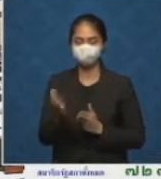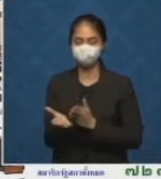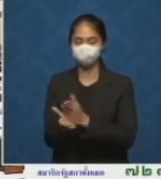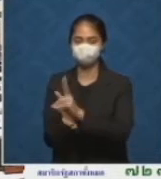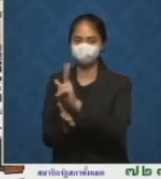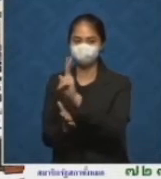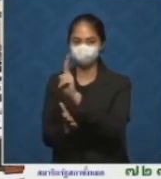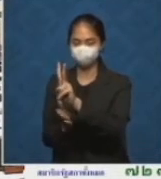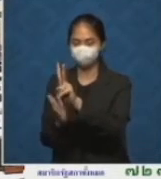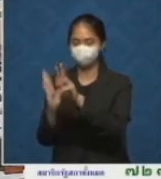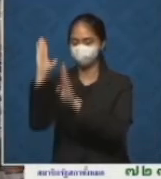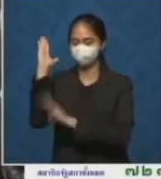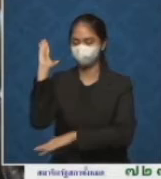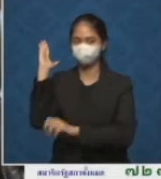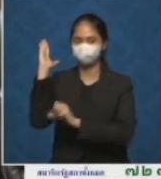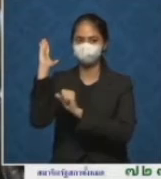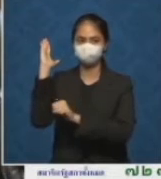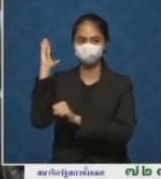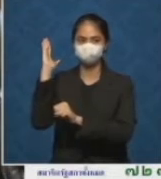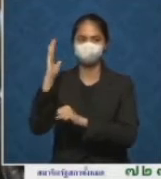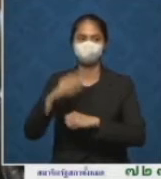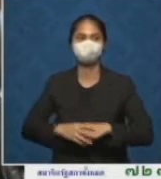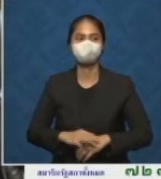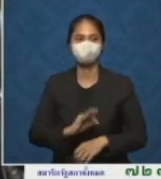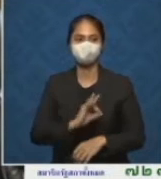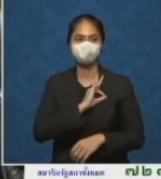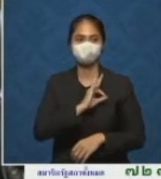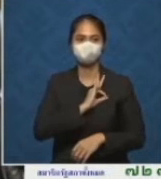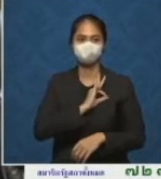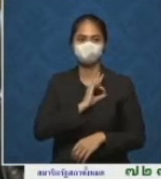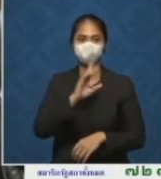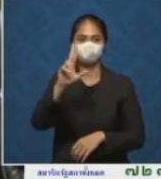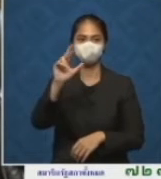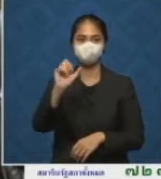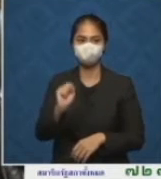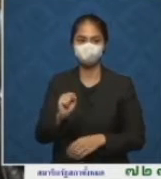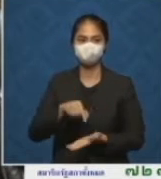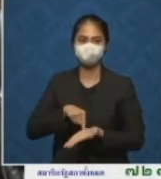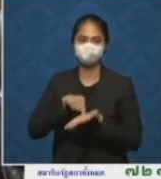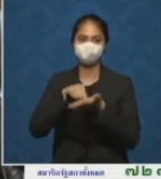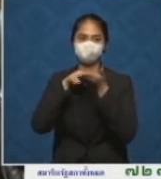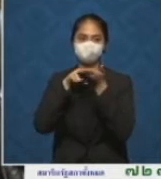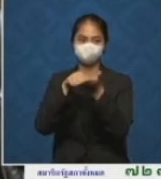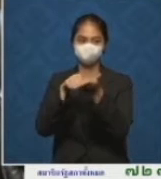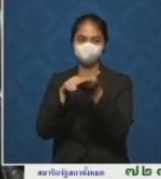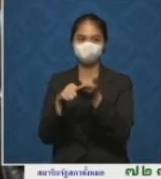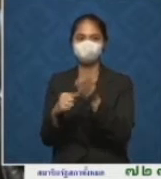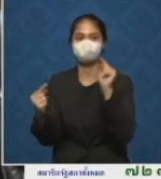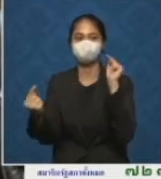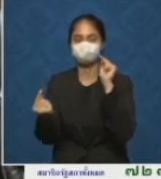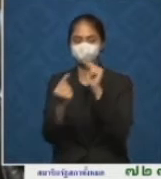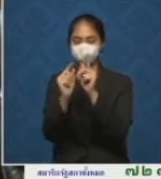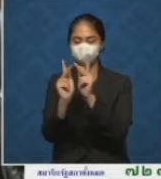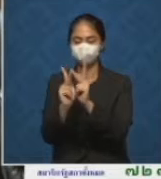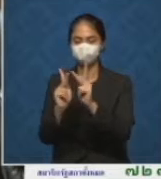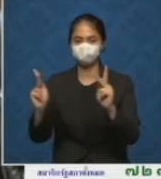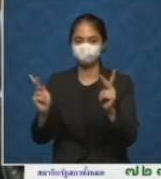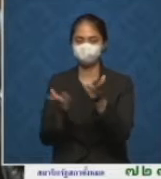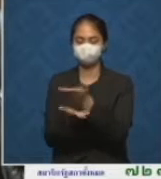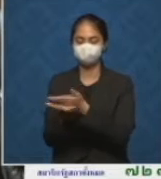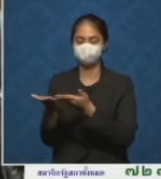สุราษฎร์ธานีพรรคประชาธิปัตย์ในฐานะสมาชิกรัฐสภาขอเสนอรายชื่อคณะกรรมาธิการวิสามั